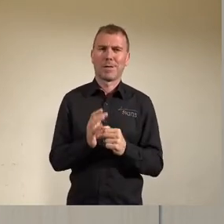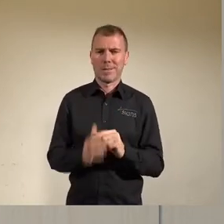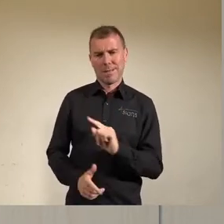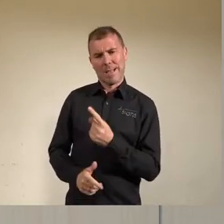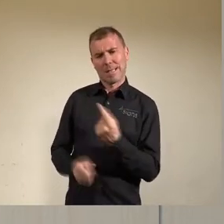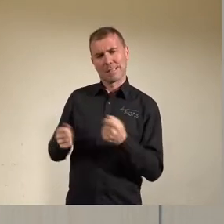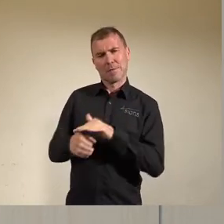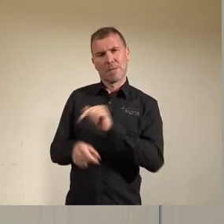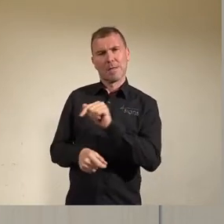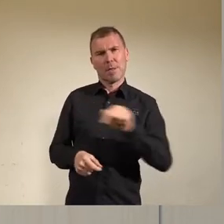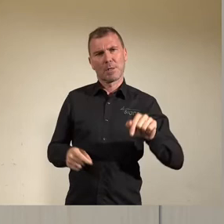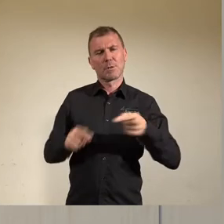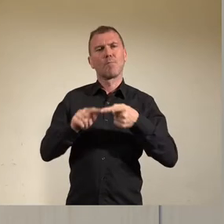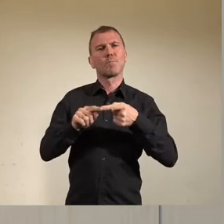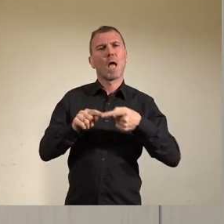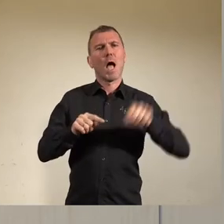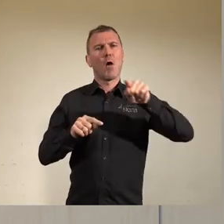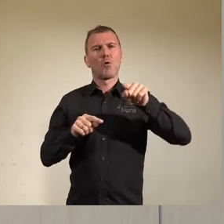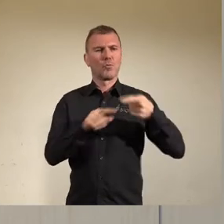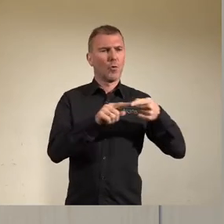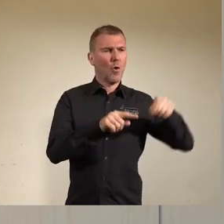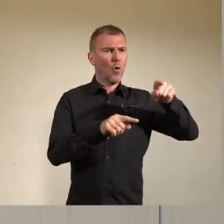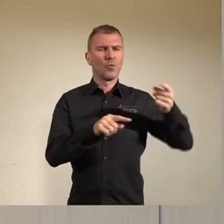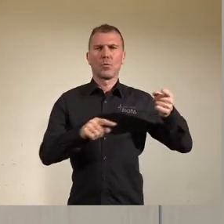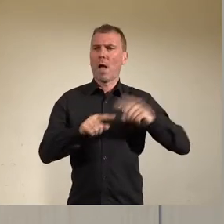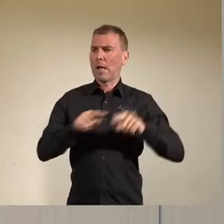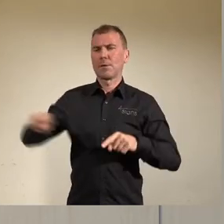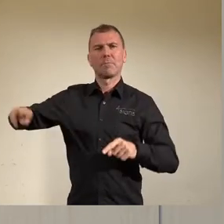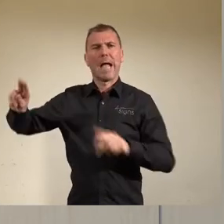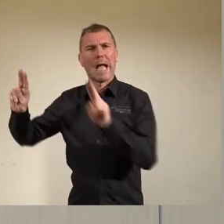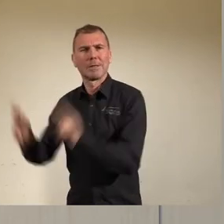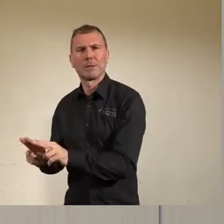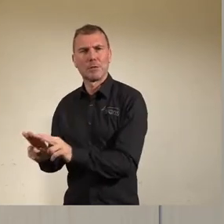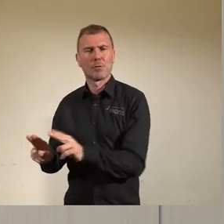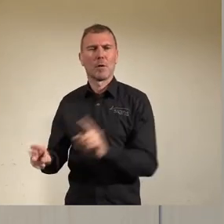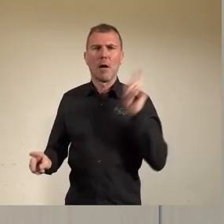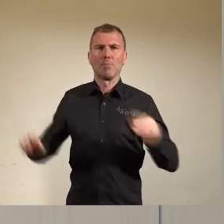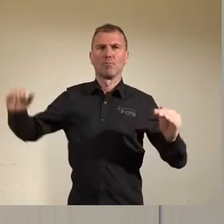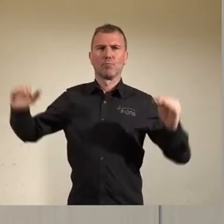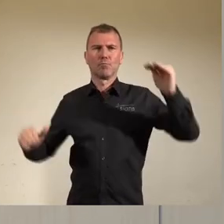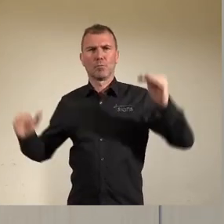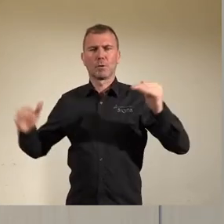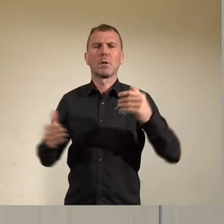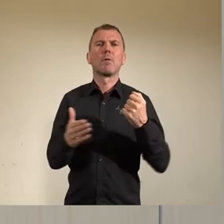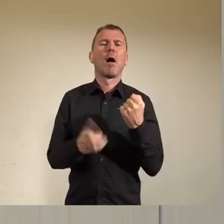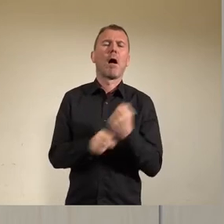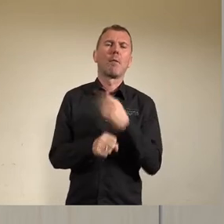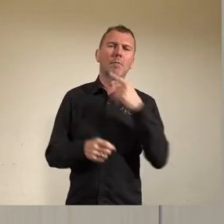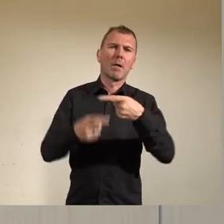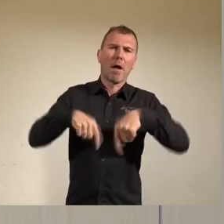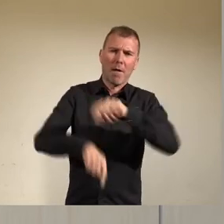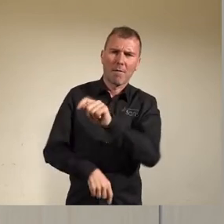einzelnen Geschäftsbereichen eine Erhöhung an der einen Stelle mit drastischen Reduzierungen an der anderen Stelle einherging, nämlich bei der Arbeit der vielen